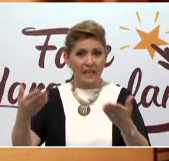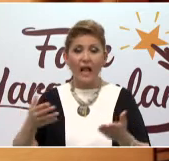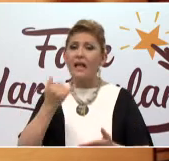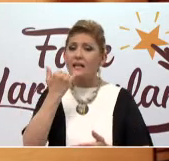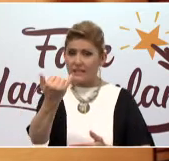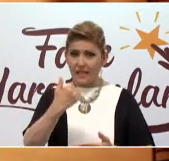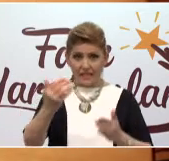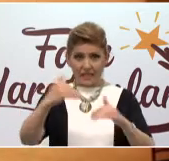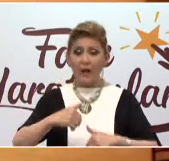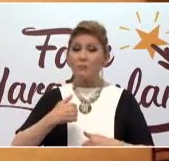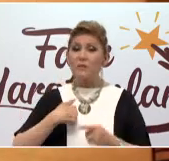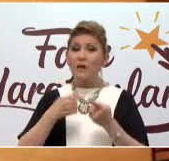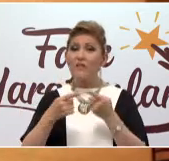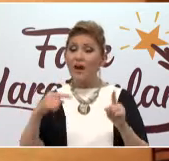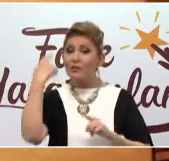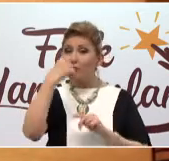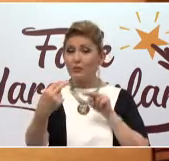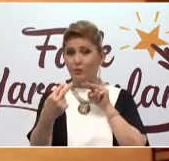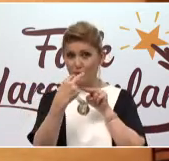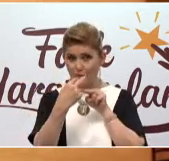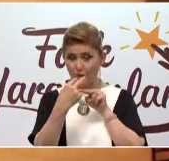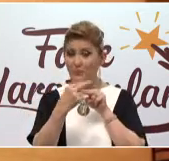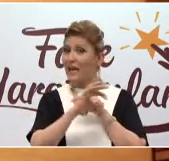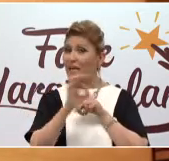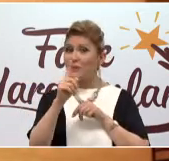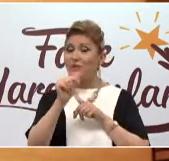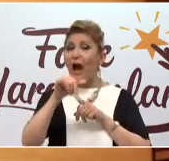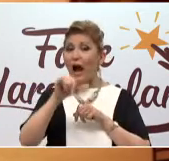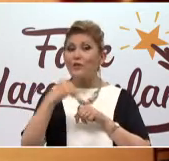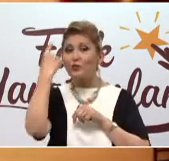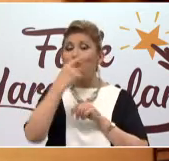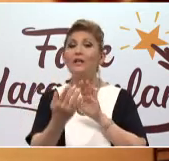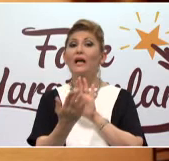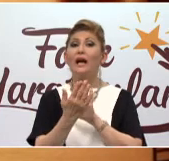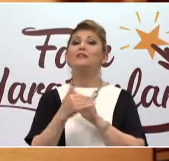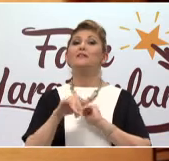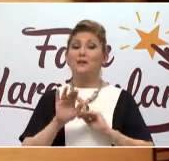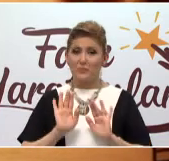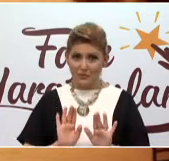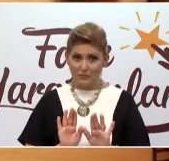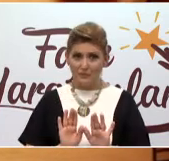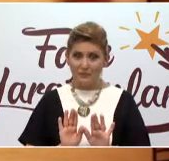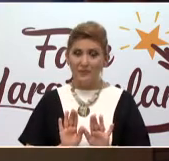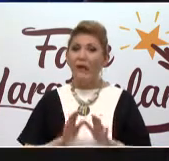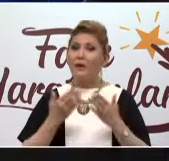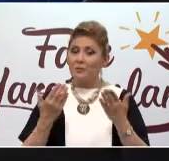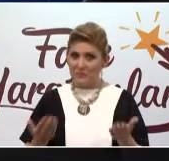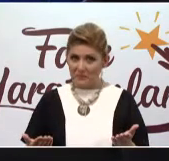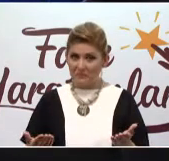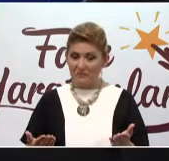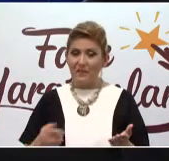her geldiğinde bizim farklı bir yüzümüzü görüyor. Hiçbir zaman aynı yüzle karşılamıyoruz onu. Böylelikle